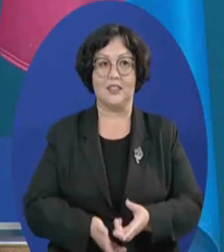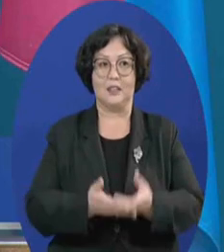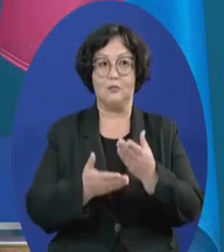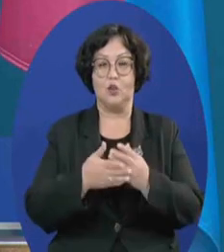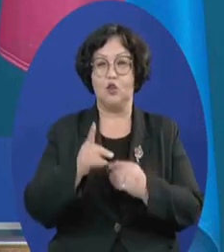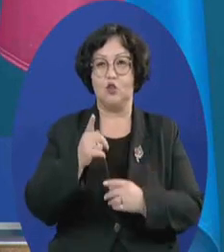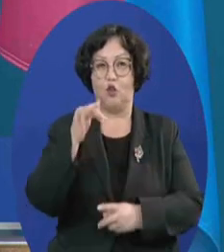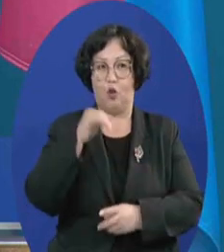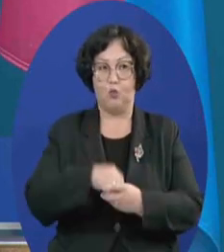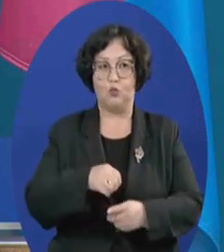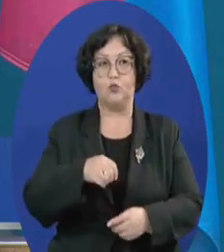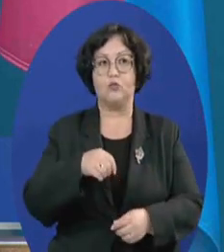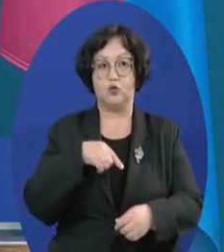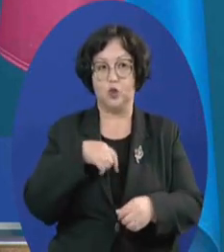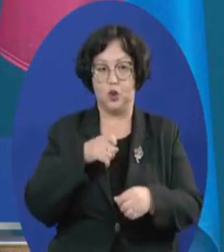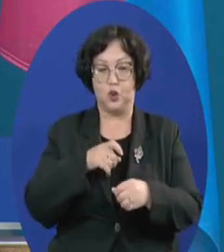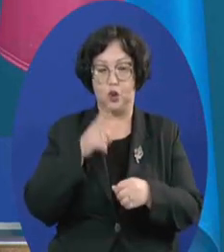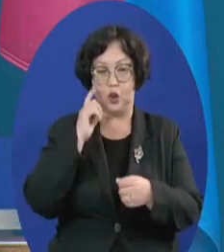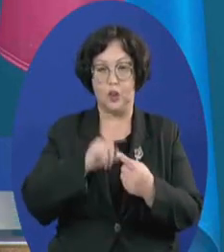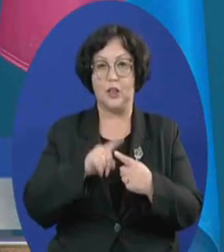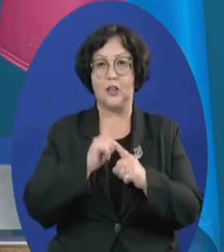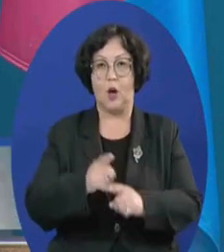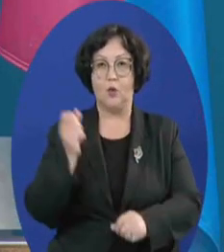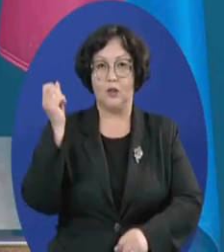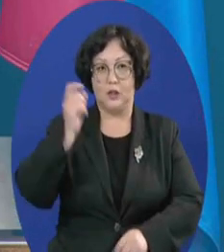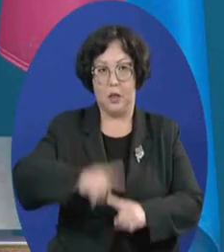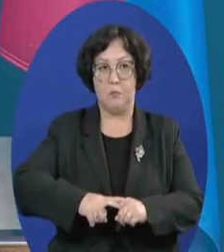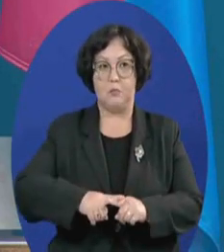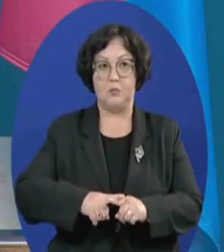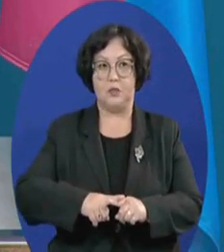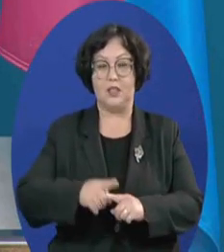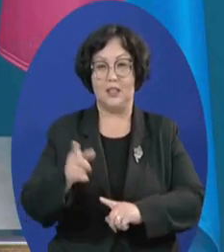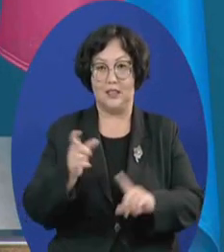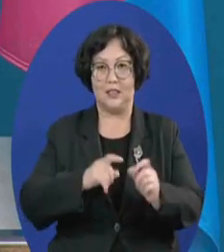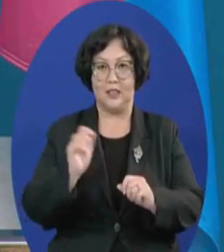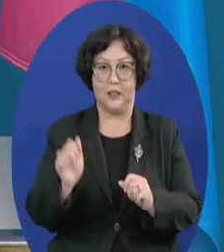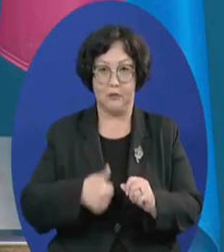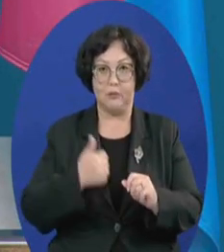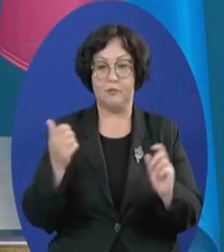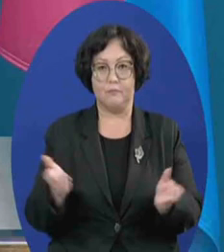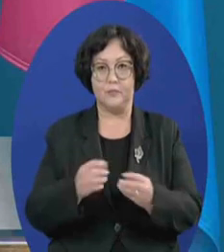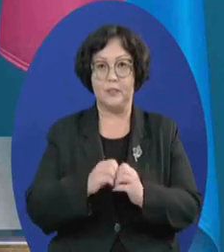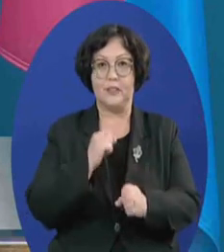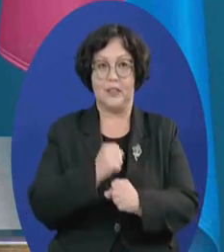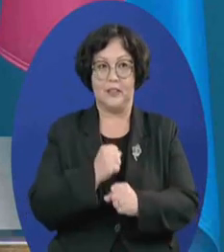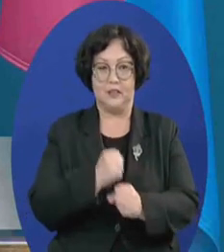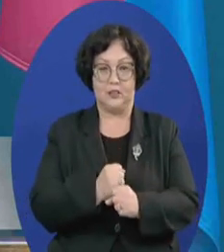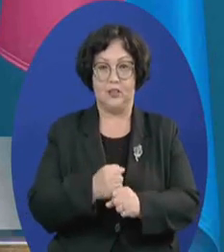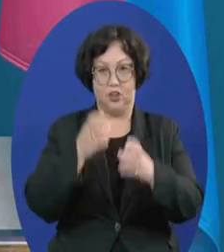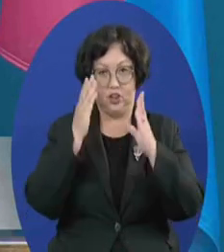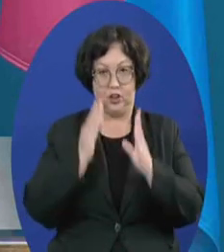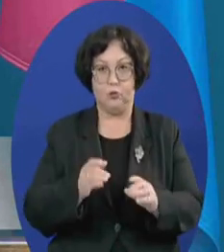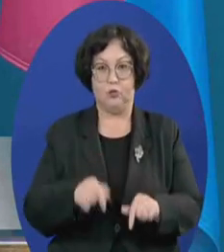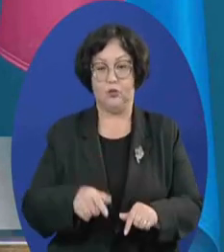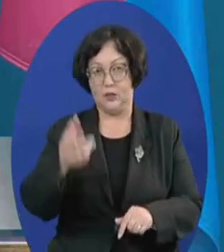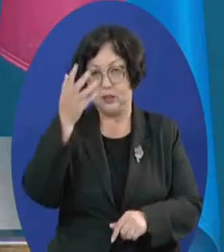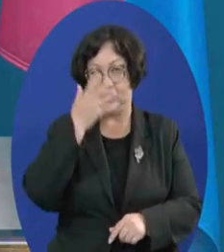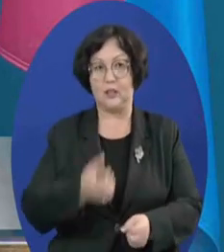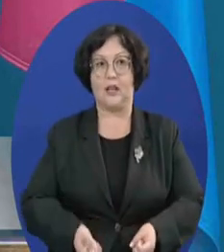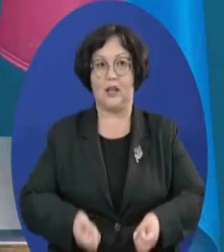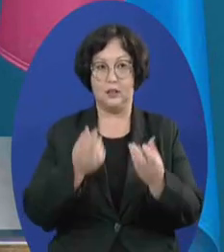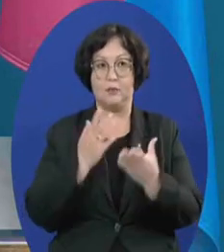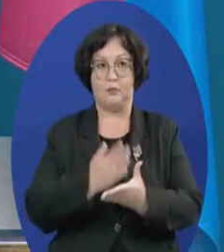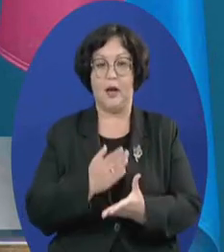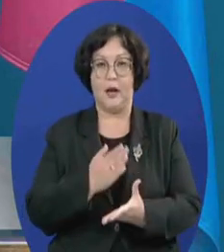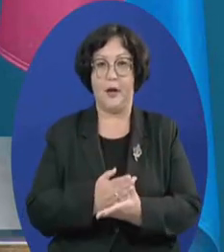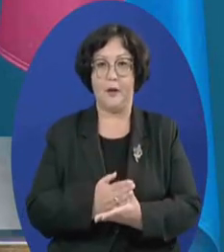дэмжих хөрөнгө оруулалтын зорилгоор одоо нэмж эдийн засгийн идэвхжүүлэлтийг хийх ийм шийдвэрийг өнөөдөр засгийн газраас